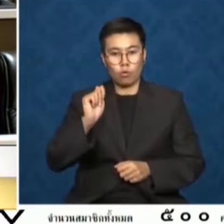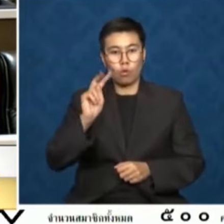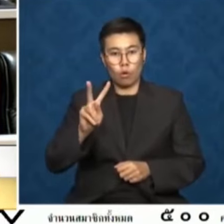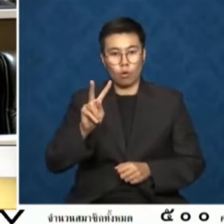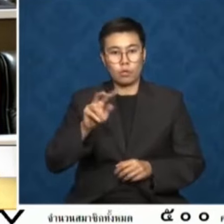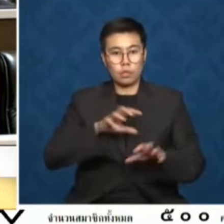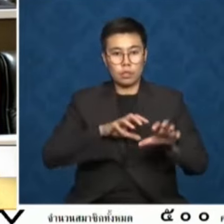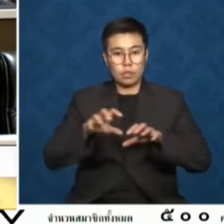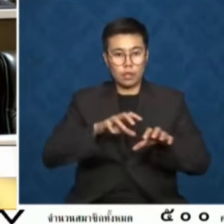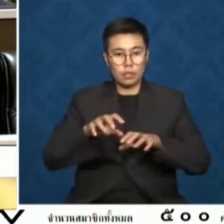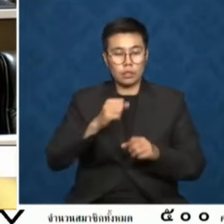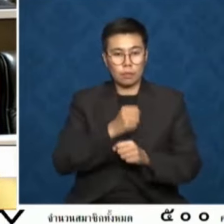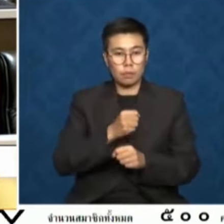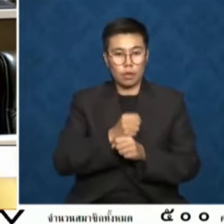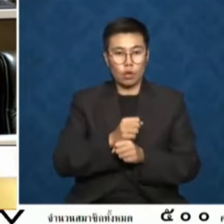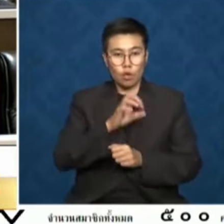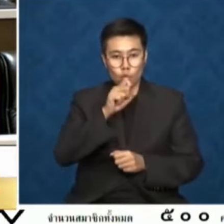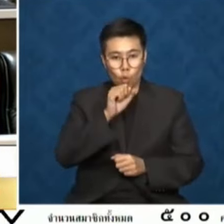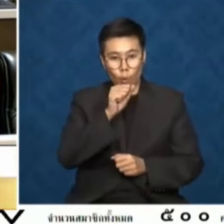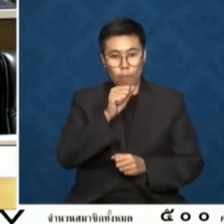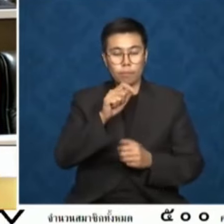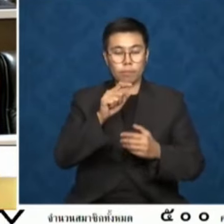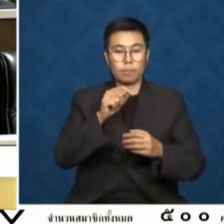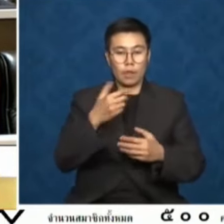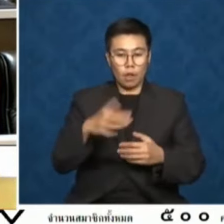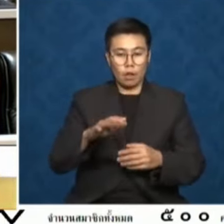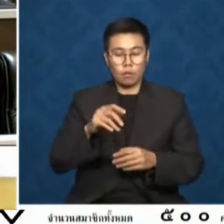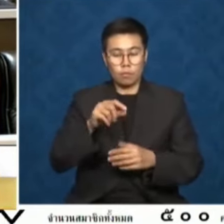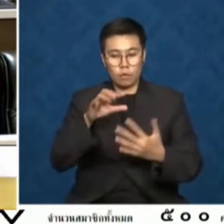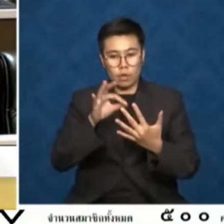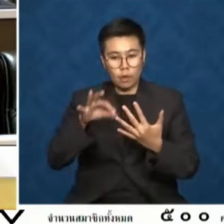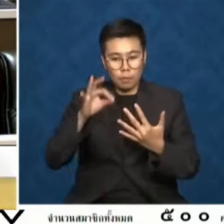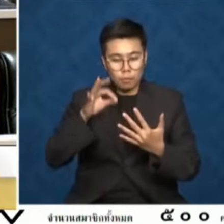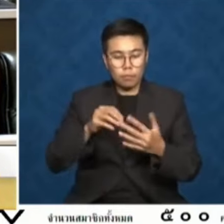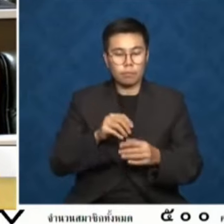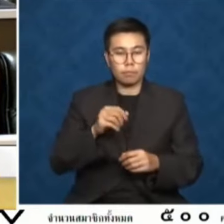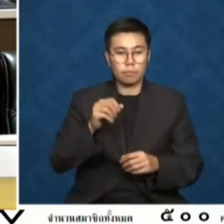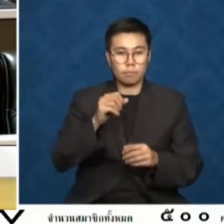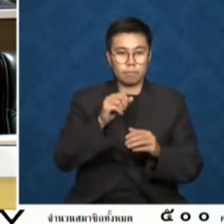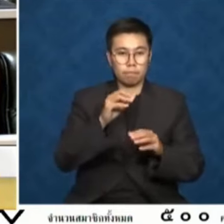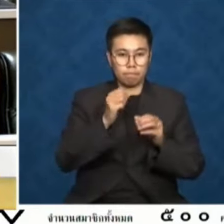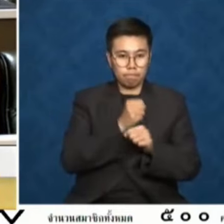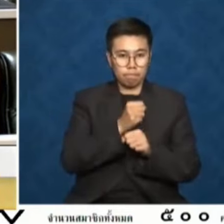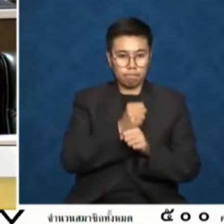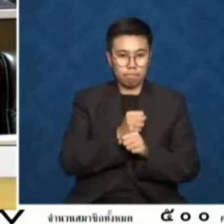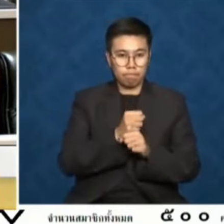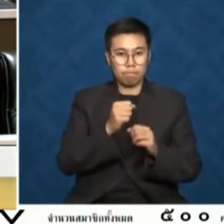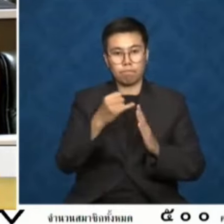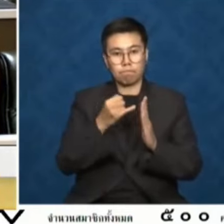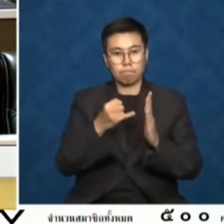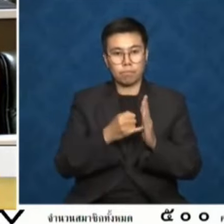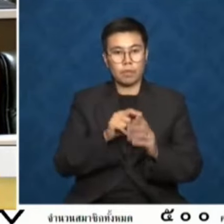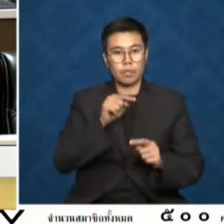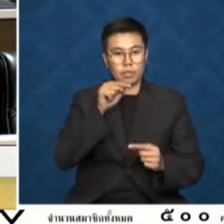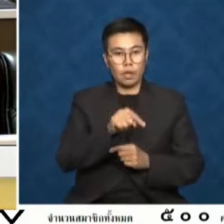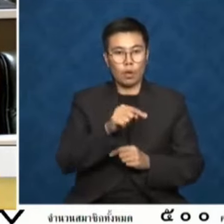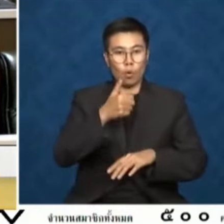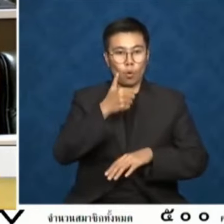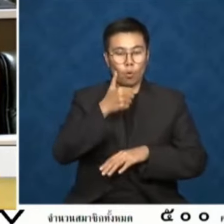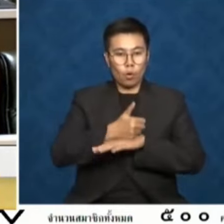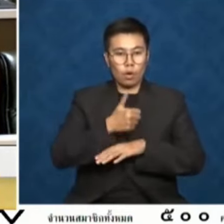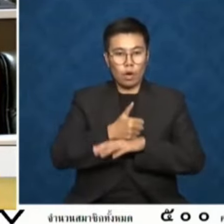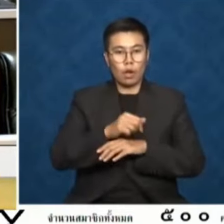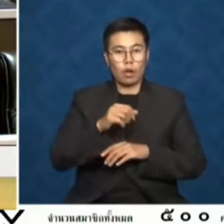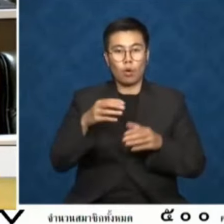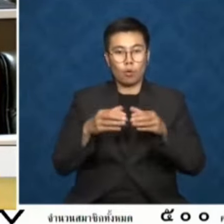และดำเนินการสอบแข่งขันสอบคัดเลือกและคัดเลือกข้าราชการและพนักงานส่วนท้องถิ่นตามคำสั่งหัวหน้าคณะรักษา